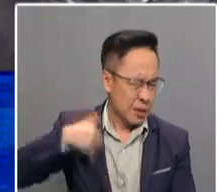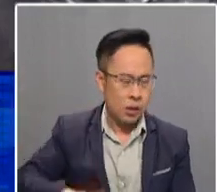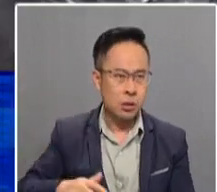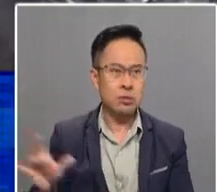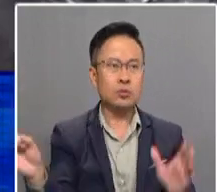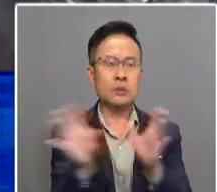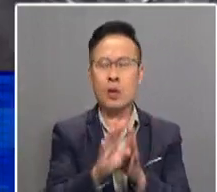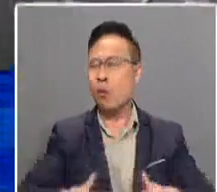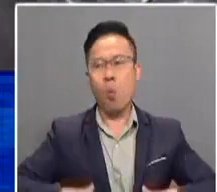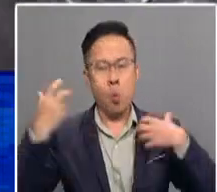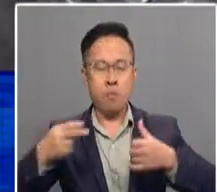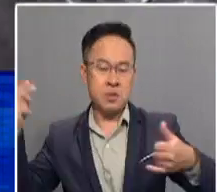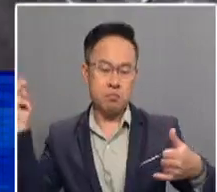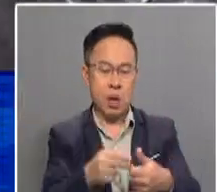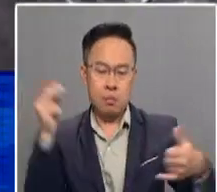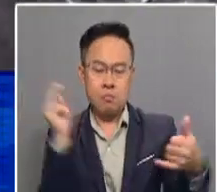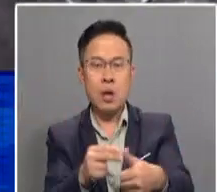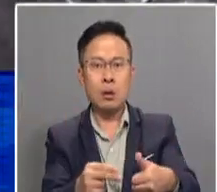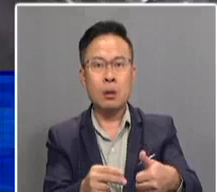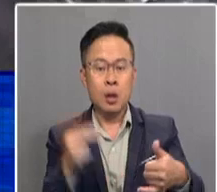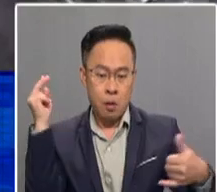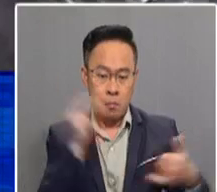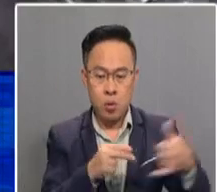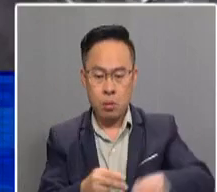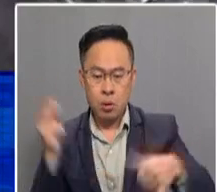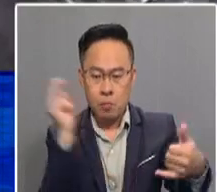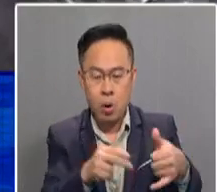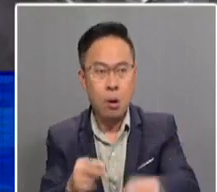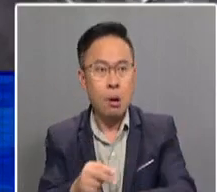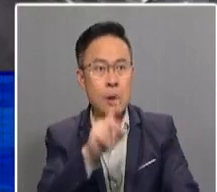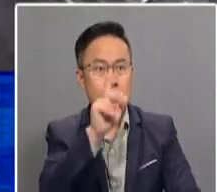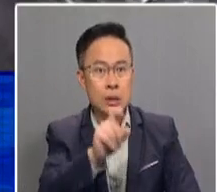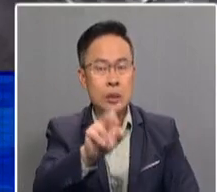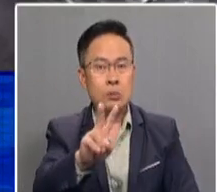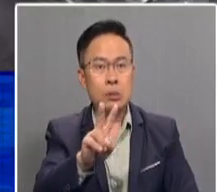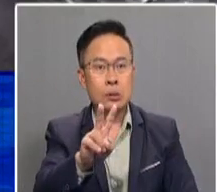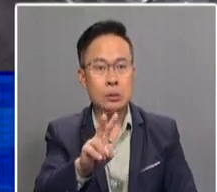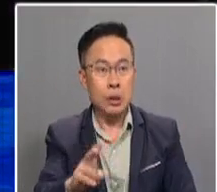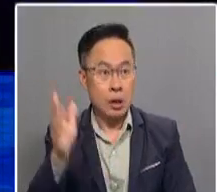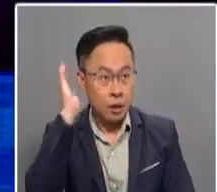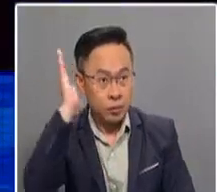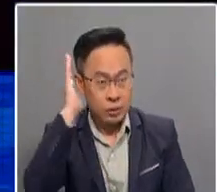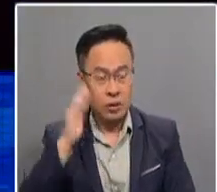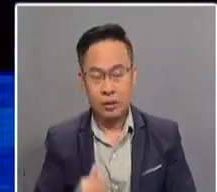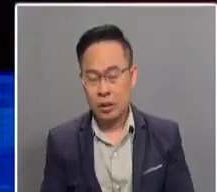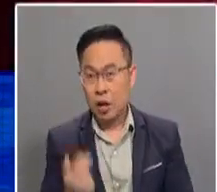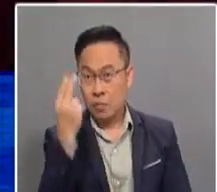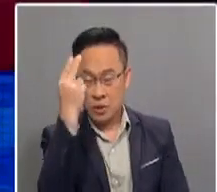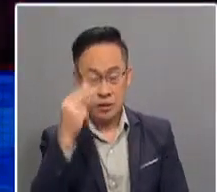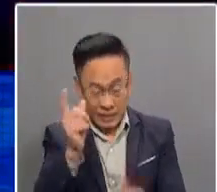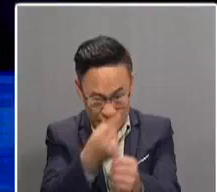ปิดที่จับเอาไว้ได้นะฮะคือนายจิรัตน์เนี่ยคว้าปืนออกมานะแล้วก็ยิงแต่ตอนแรกเ